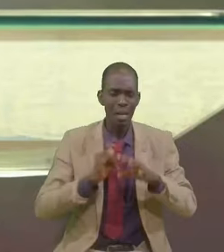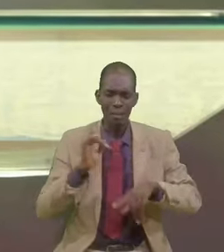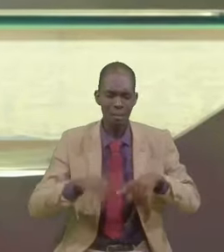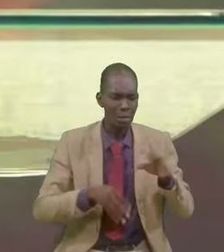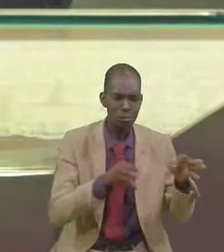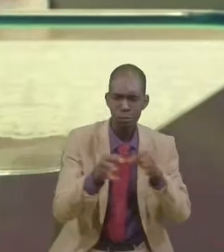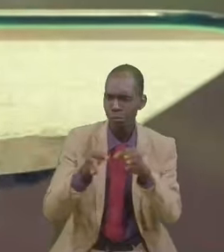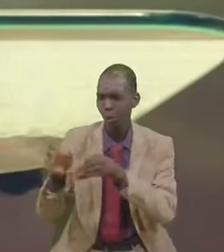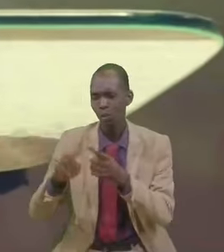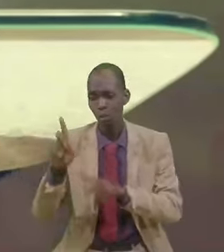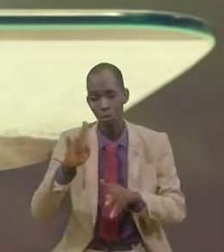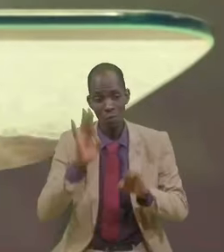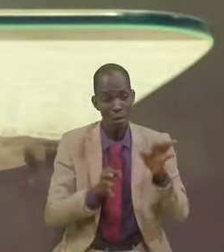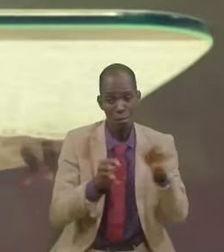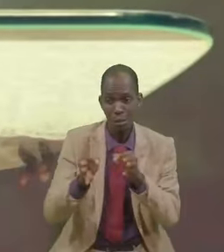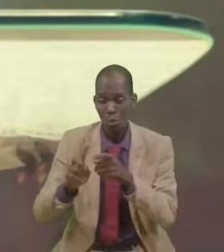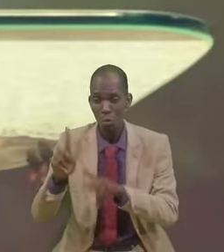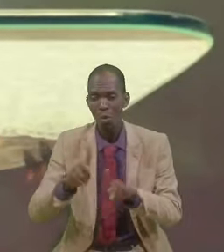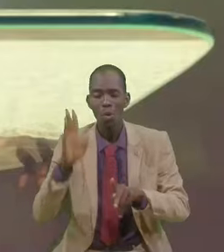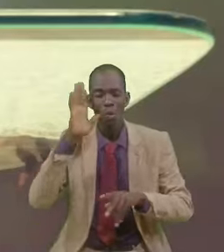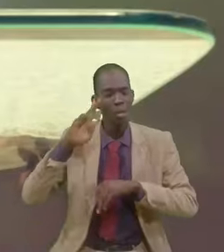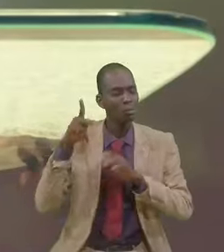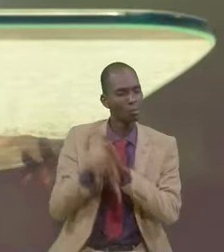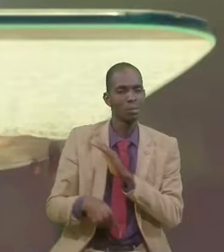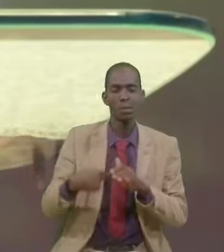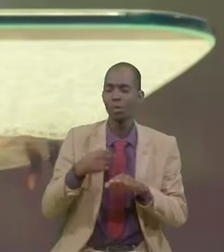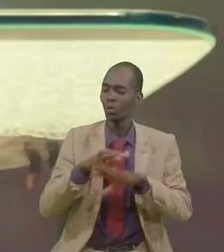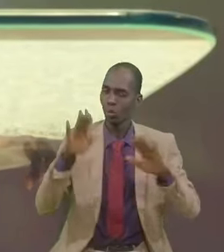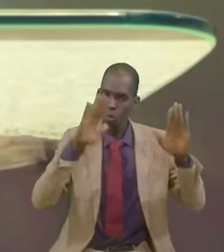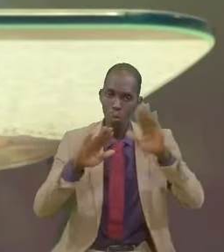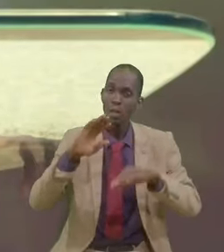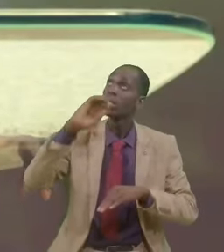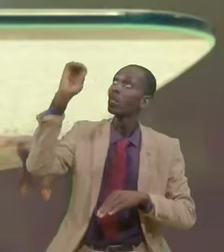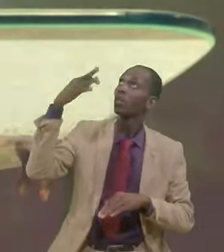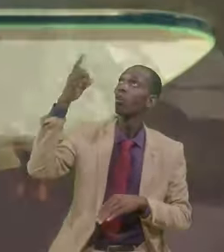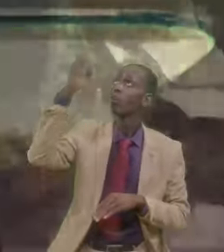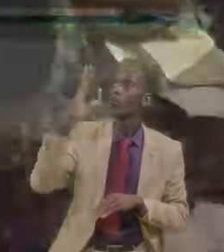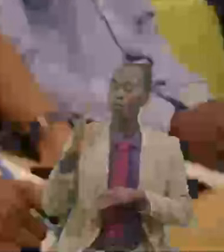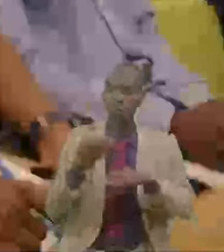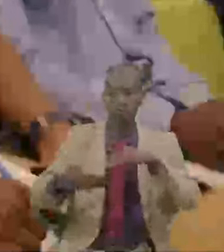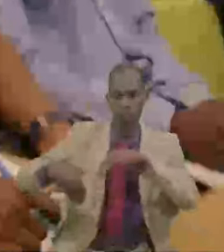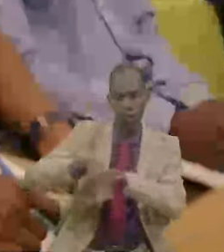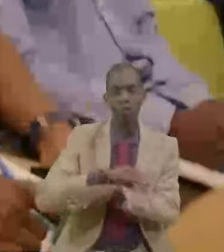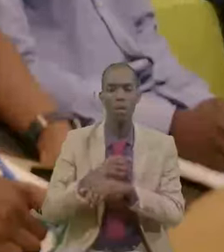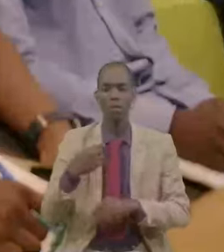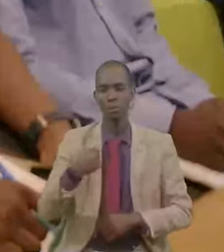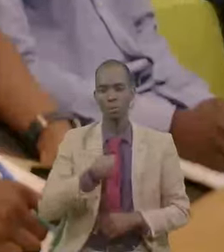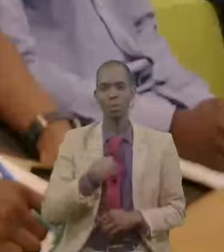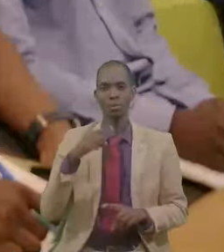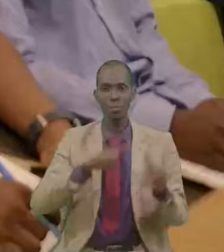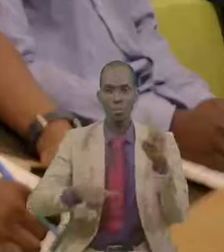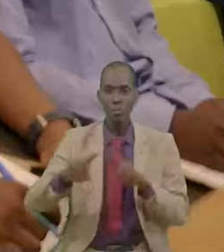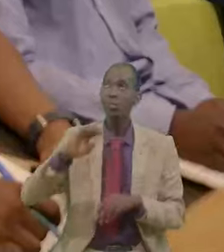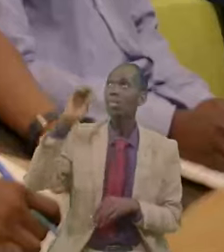Si je le dis, ils vont me lapider. La grâce de Dieu vous couvre ce soir. La grâce me couvre. La grâce